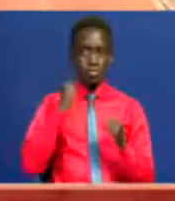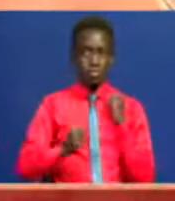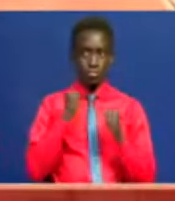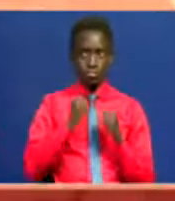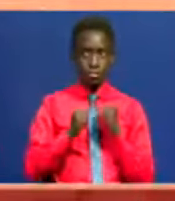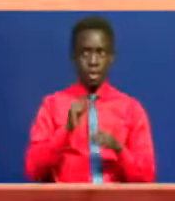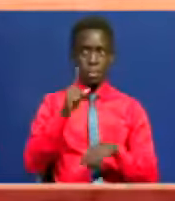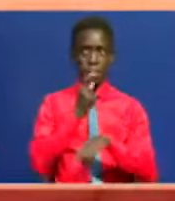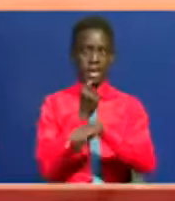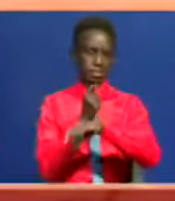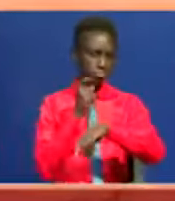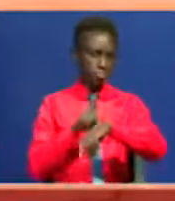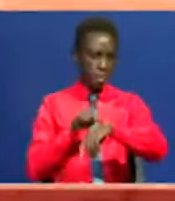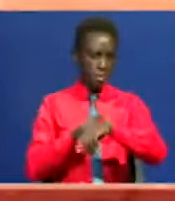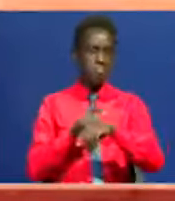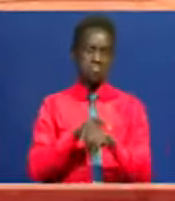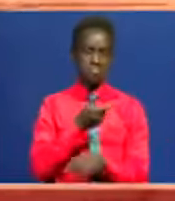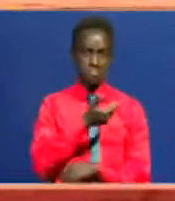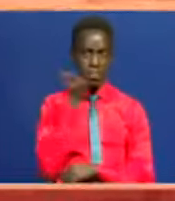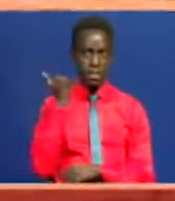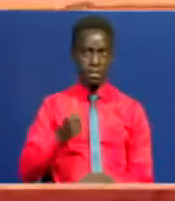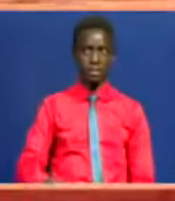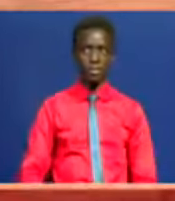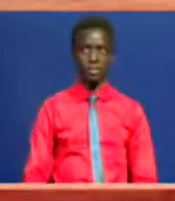muda wake bora.